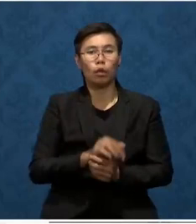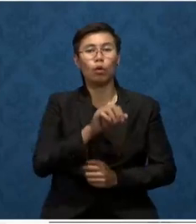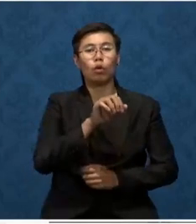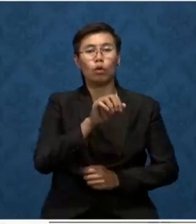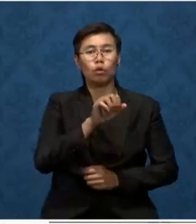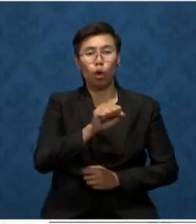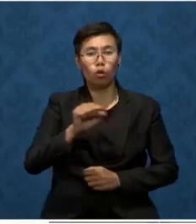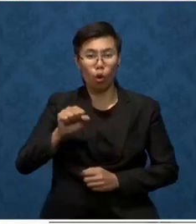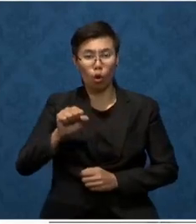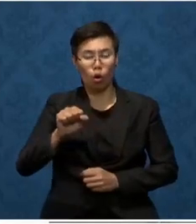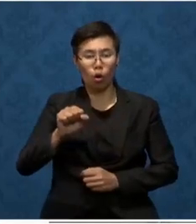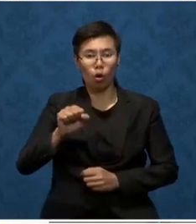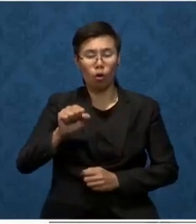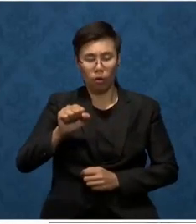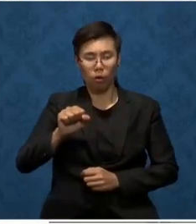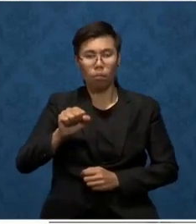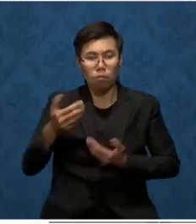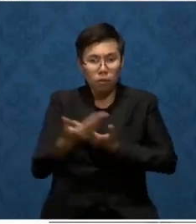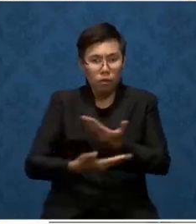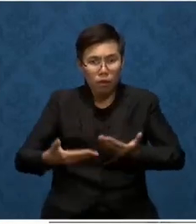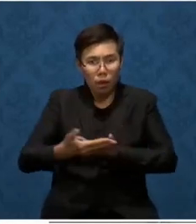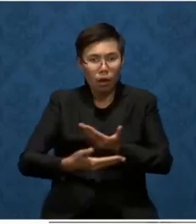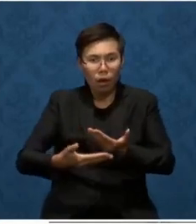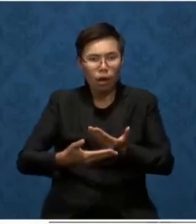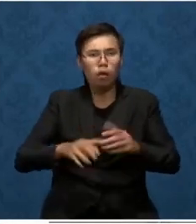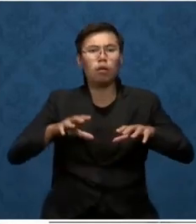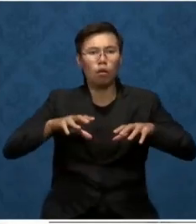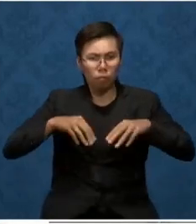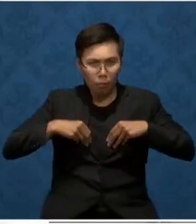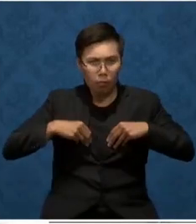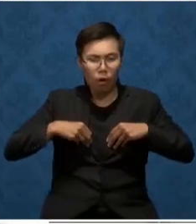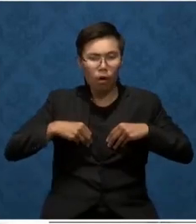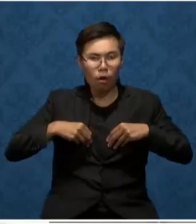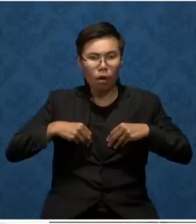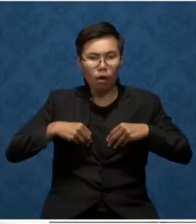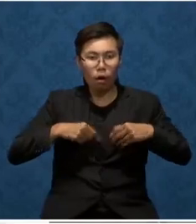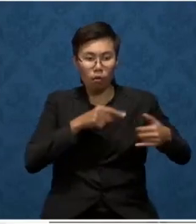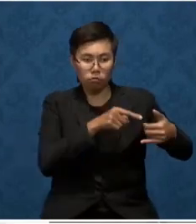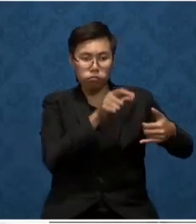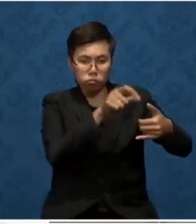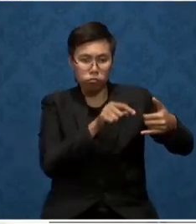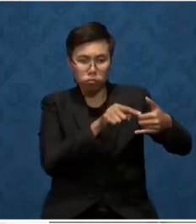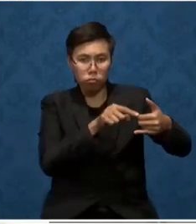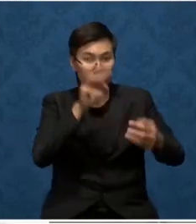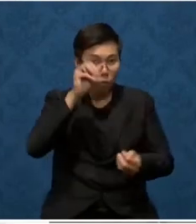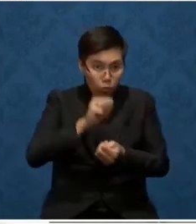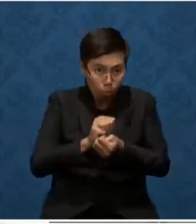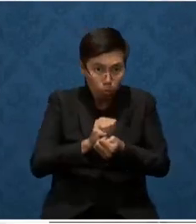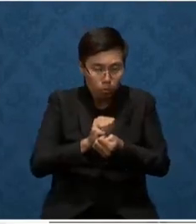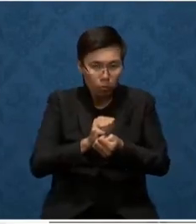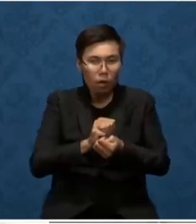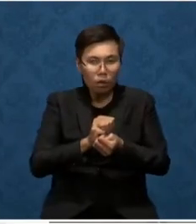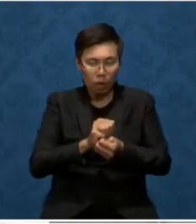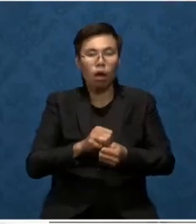ราษฎรพิจารณาให้ความเห็นชอบบุคคลที่สมควรได้รับแต่งตั้งเป็นนายกรัฐมนตรี